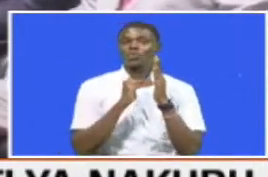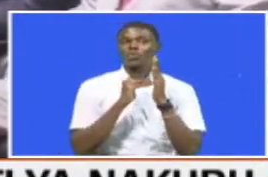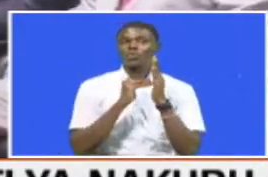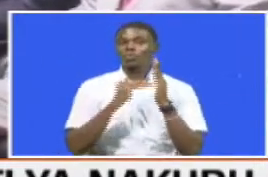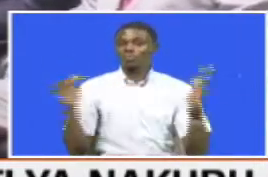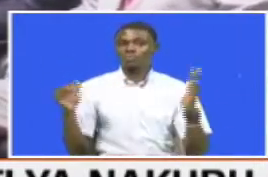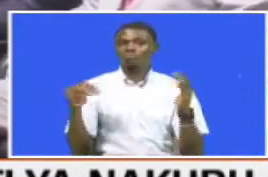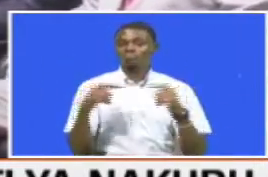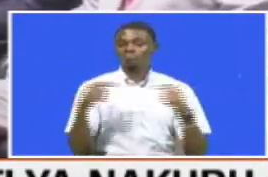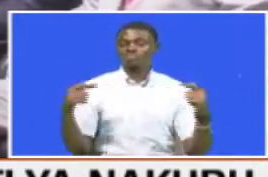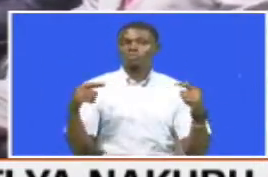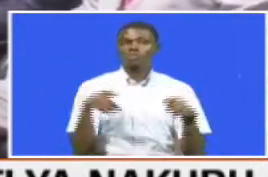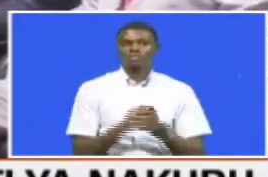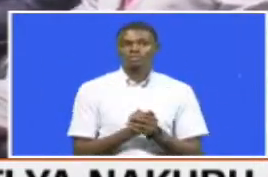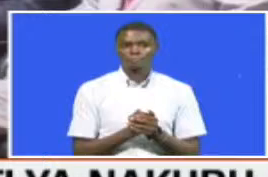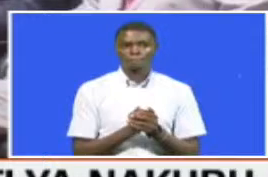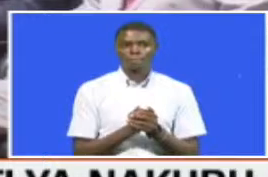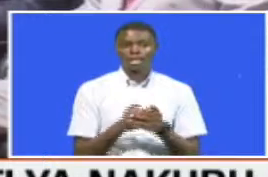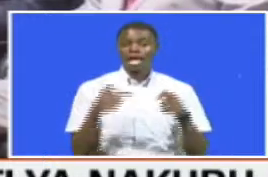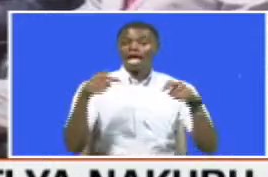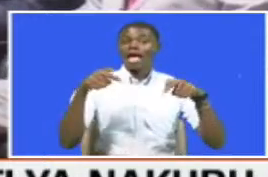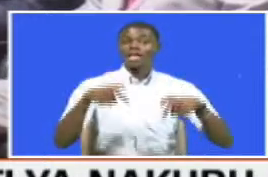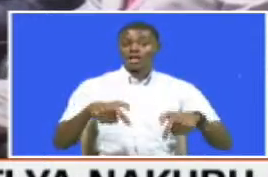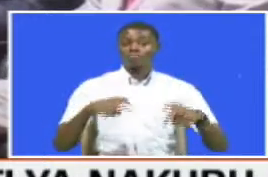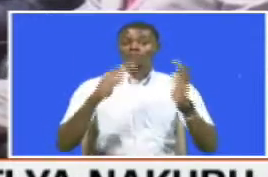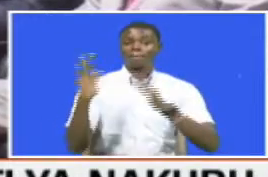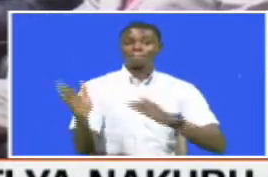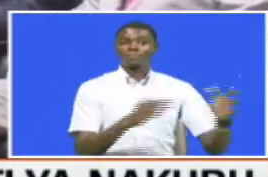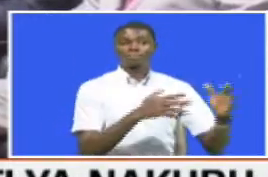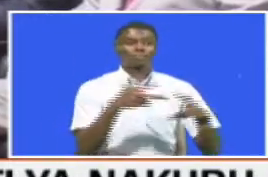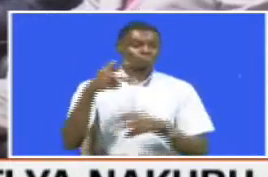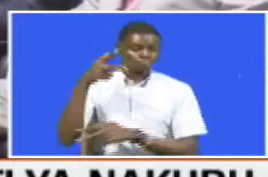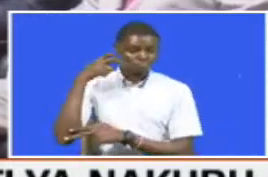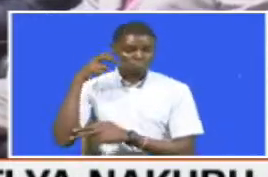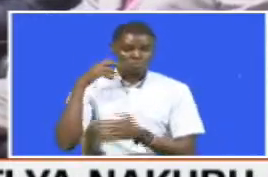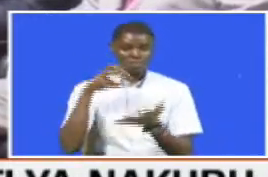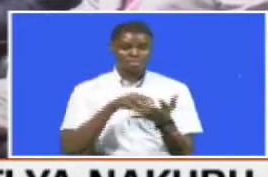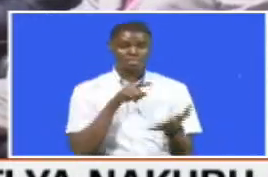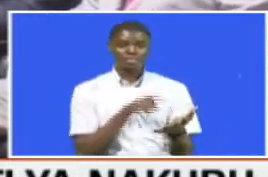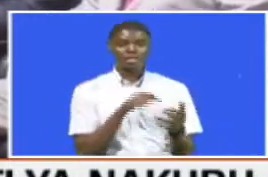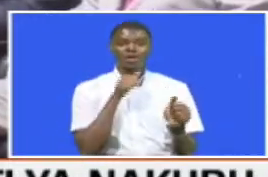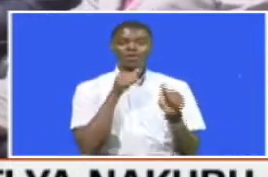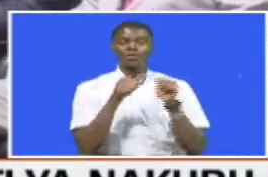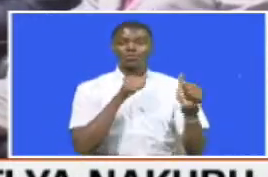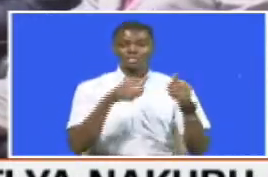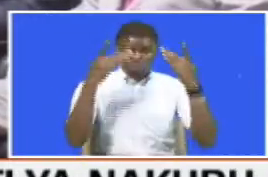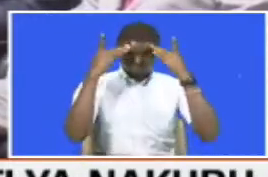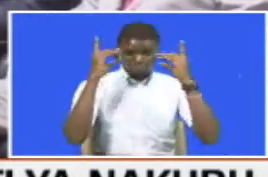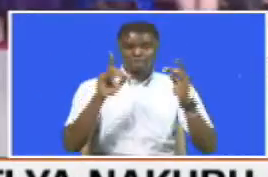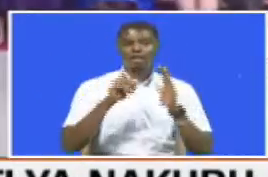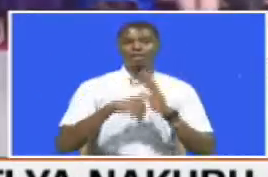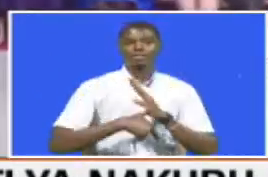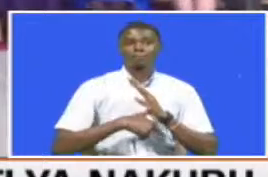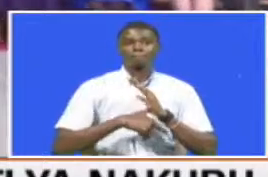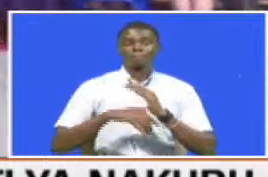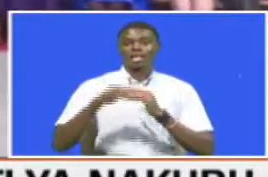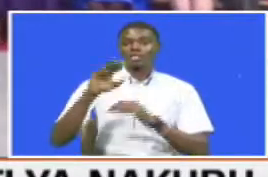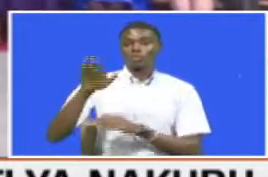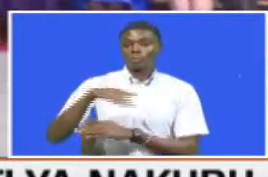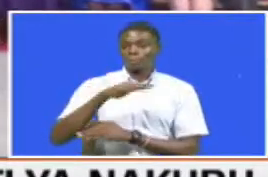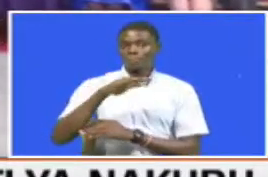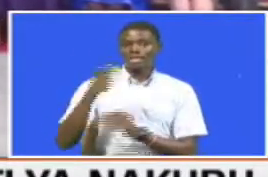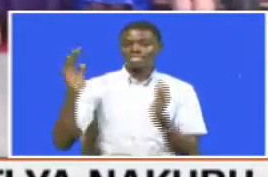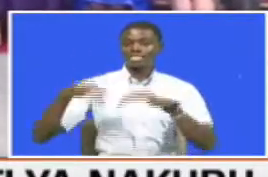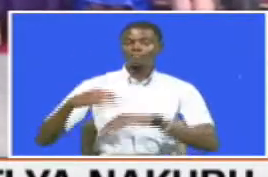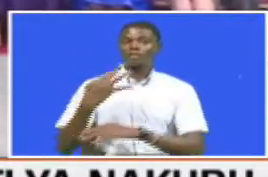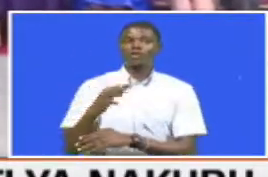pili. Nominees. Na leo wakijitayarisha kusikiliza kesi hiyo ambayo ingeamuliwa baadaye, bunge la kaunti ya